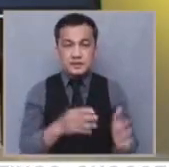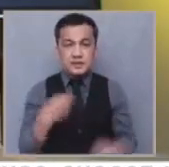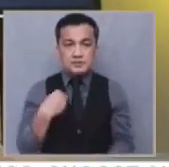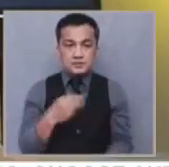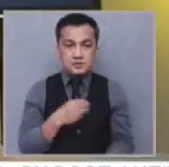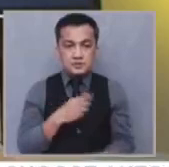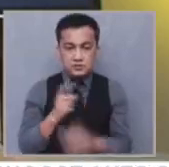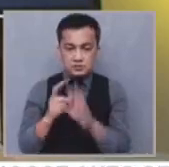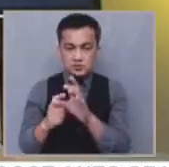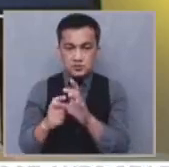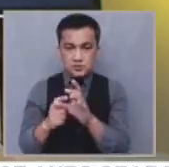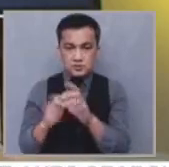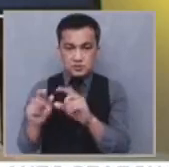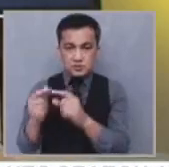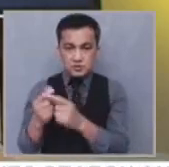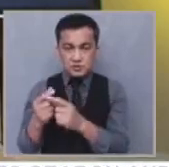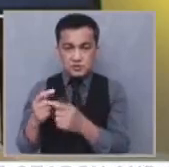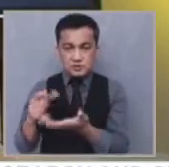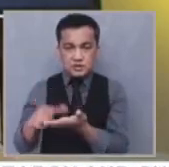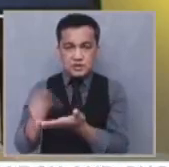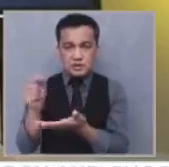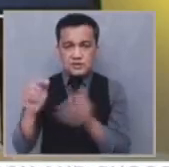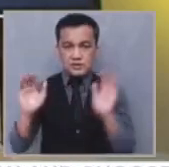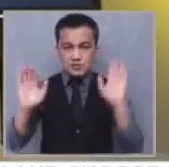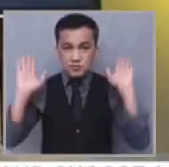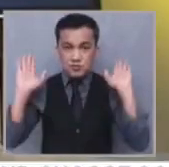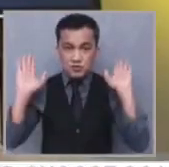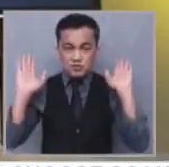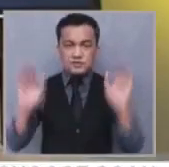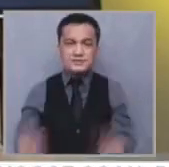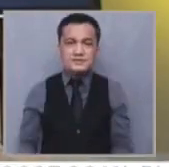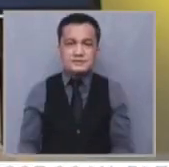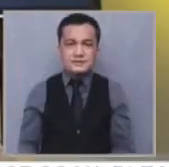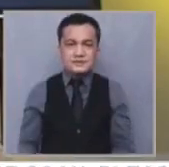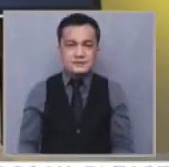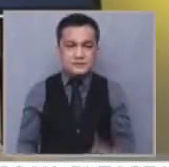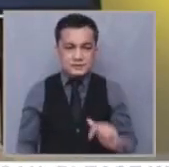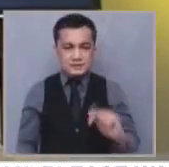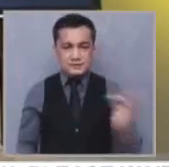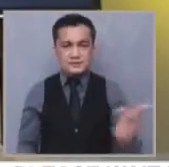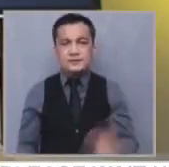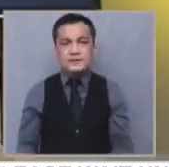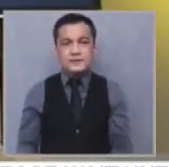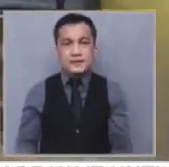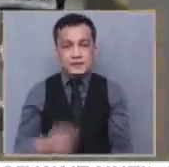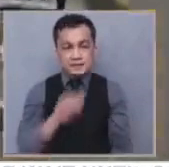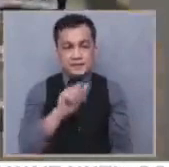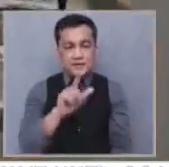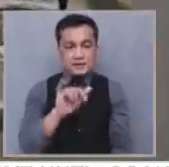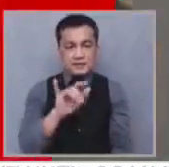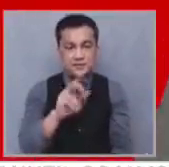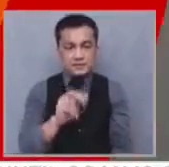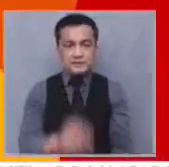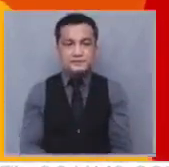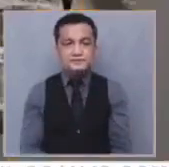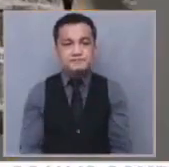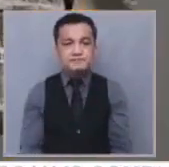group sa Tarlac, sumuko, si Alvin Barcelona. Sa detalye, Rise and Shine, Alvin!